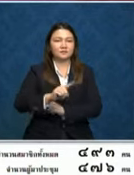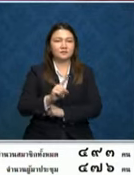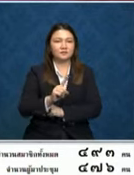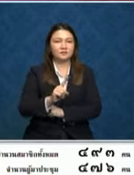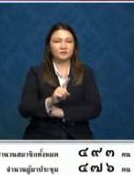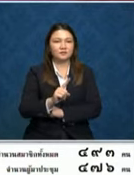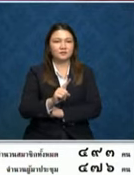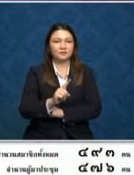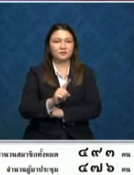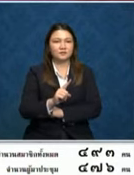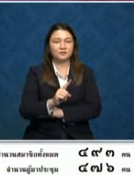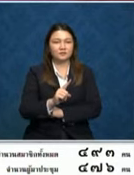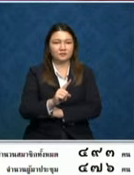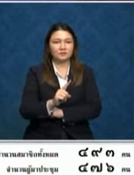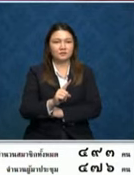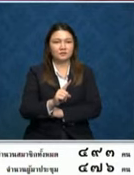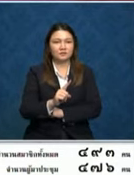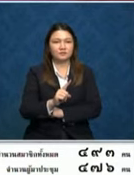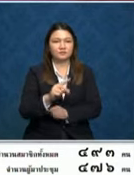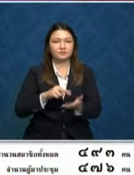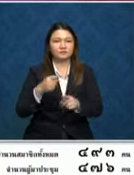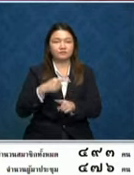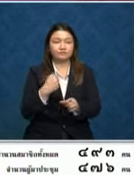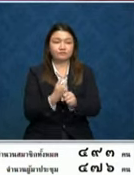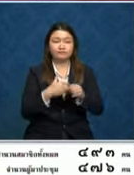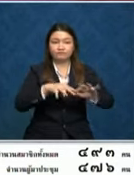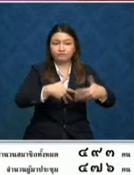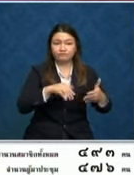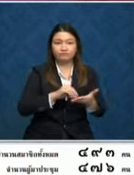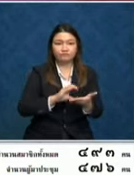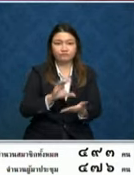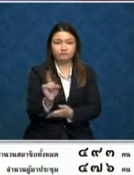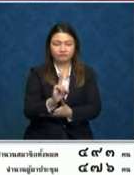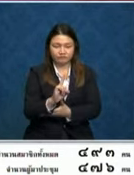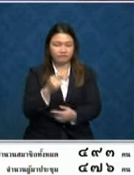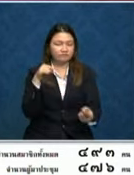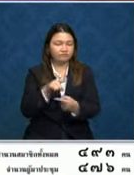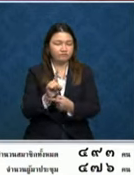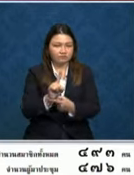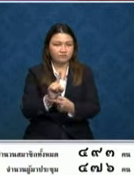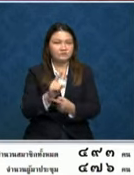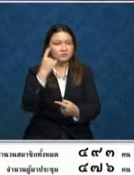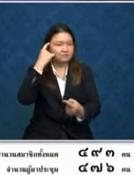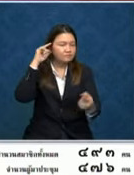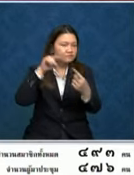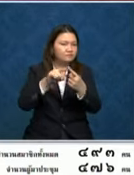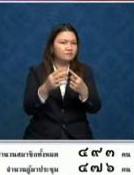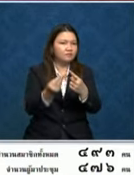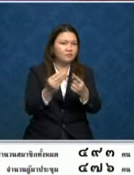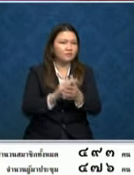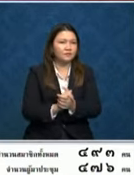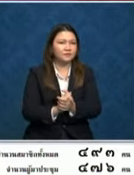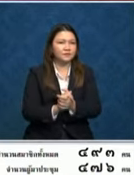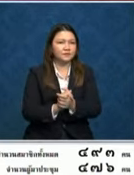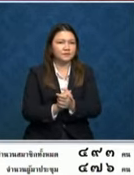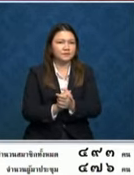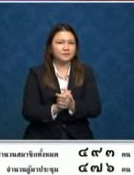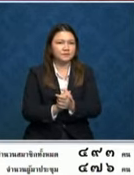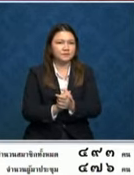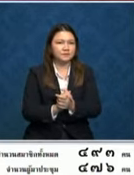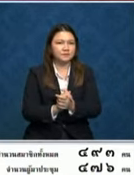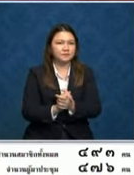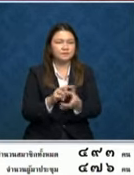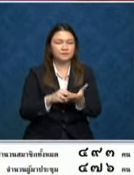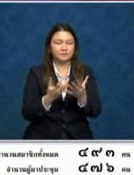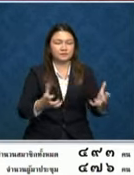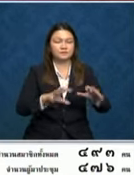นะครับในการนำส่งรายได้นะครับตามการประมาณการนะครับที่ค่าเป้าหมายนะครับ 100% นะครับของการจัดเก็บเพื่อเป็